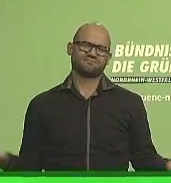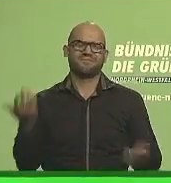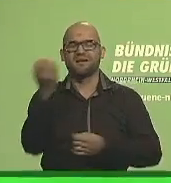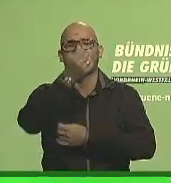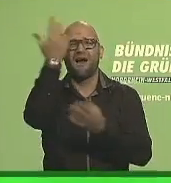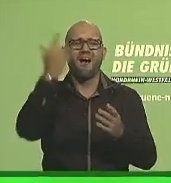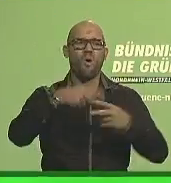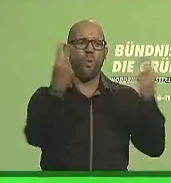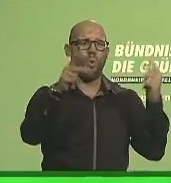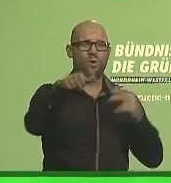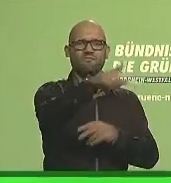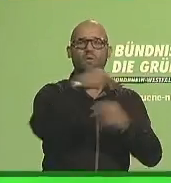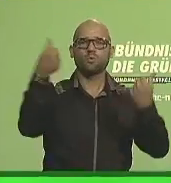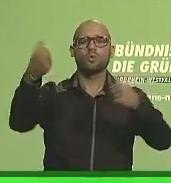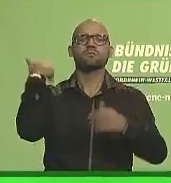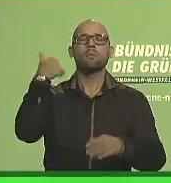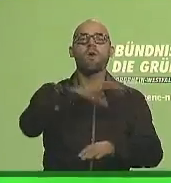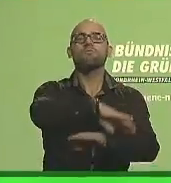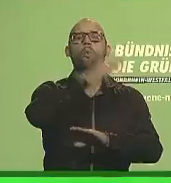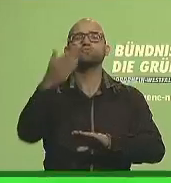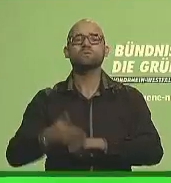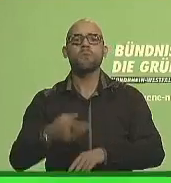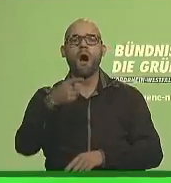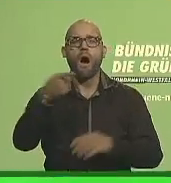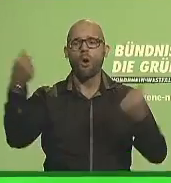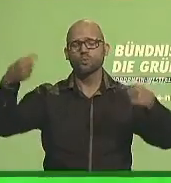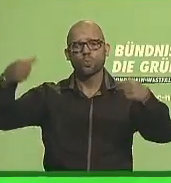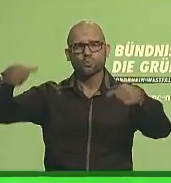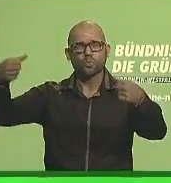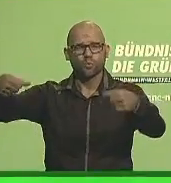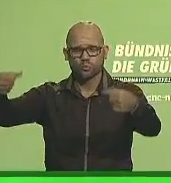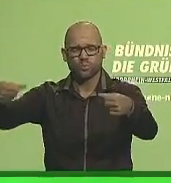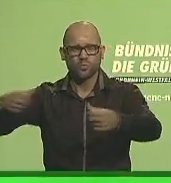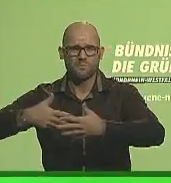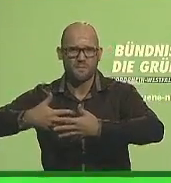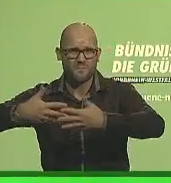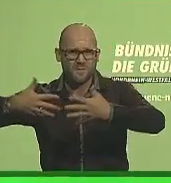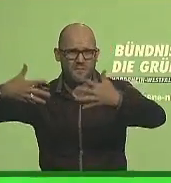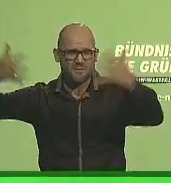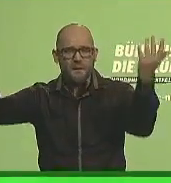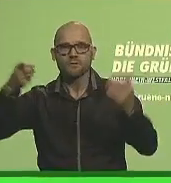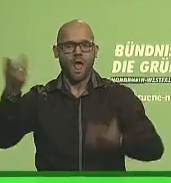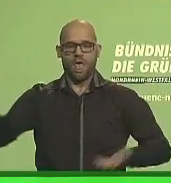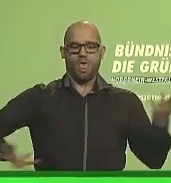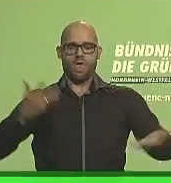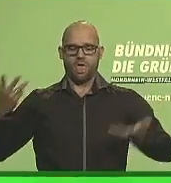der Öffentlichkeit nach Fukushima da war und aus keinem anderen Grund.